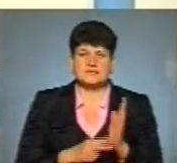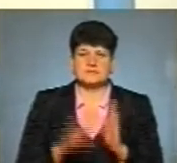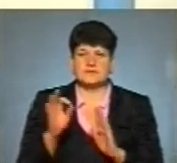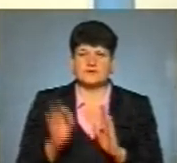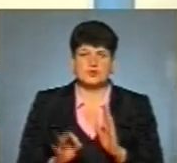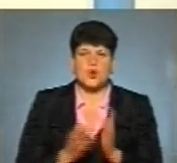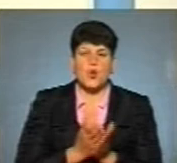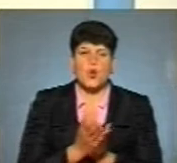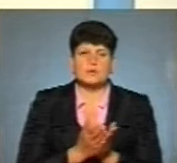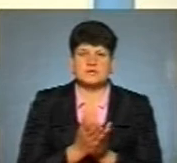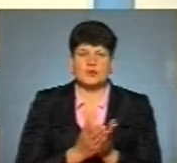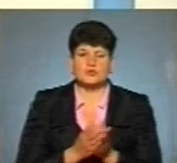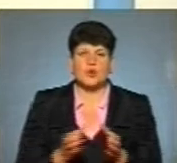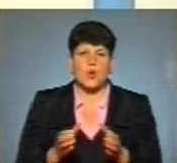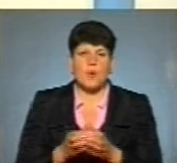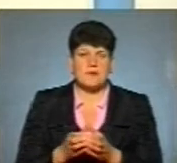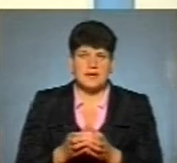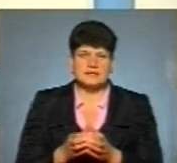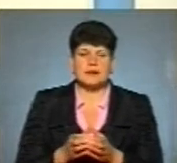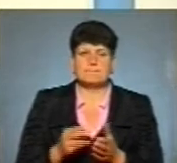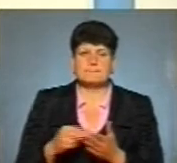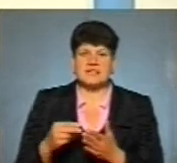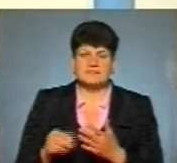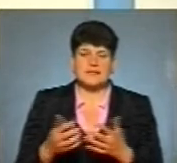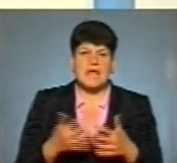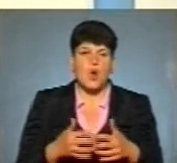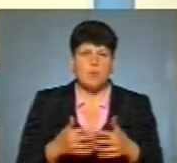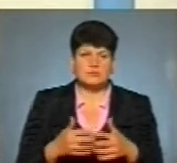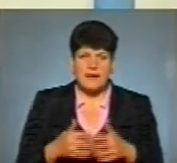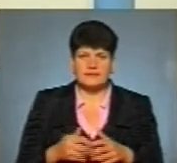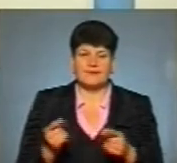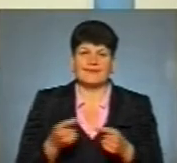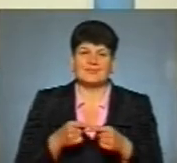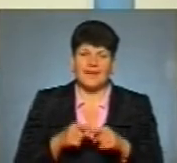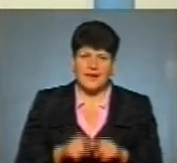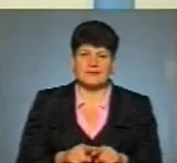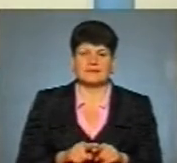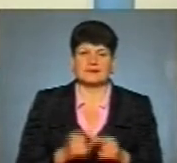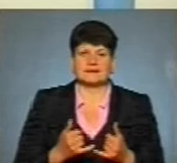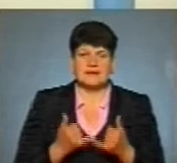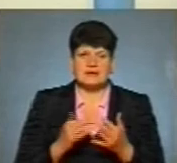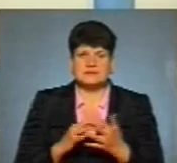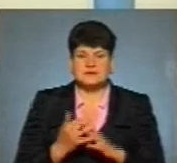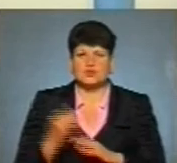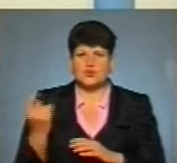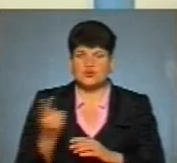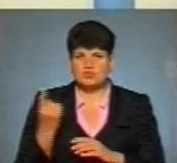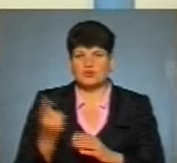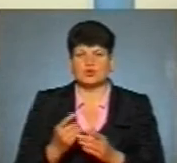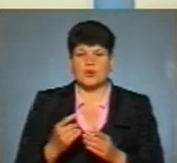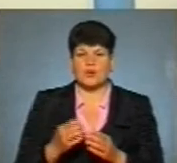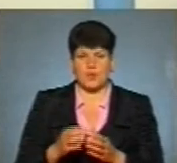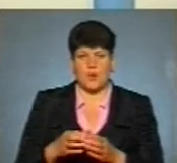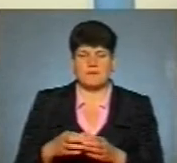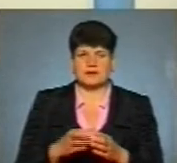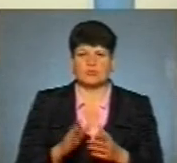70% обслуговуючої кооперації, тобто придбані обладнання і техніка для сільськогосподарської обслуговуючої кооперативи буде